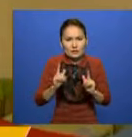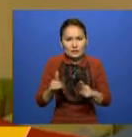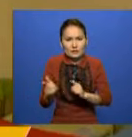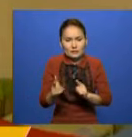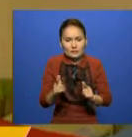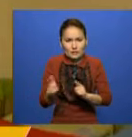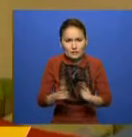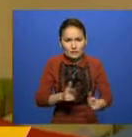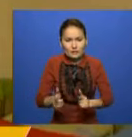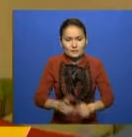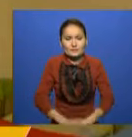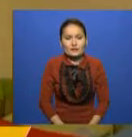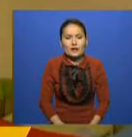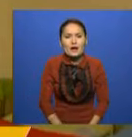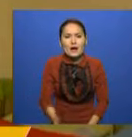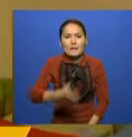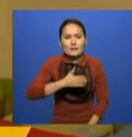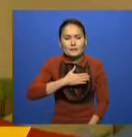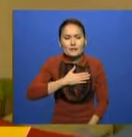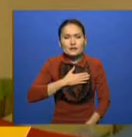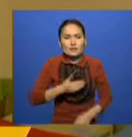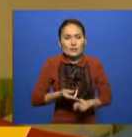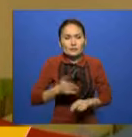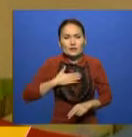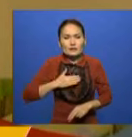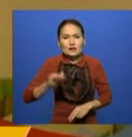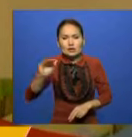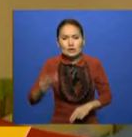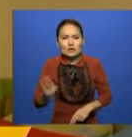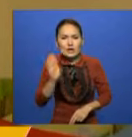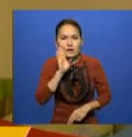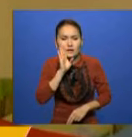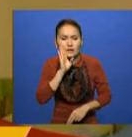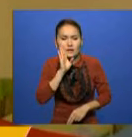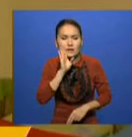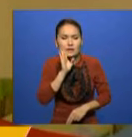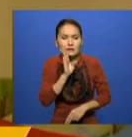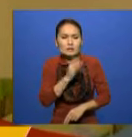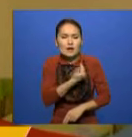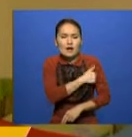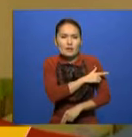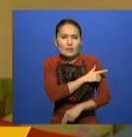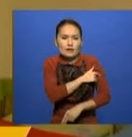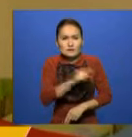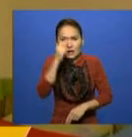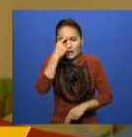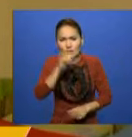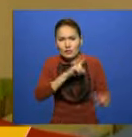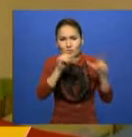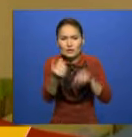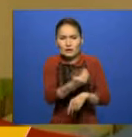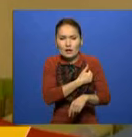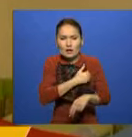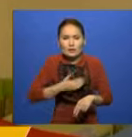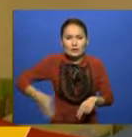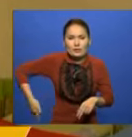Қызым кішкентай болғандықтан көп дәрігерлер келісім бермеді. Іздеп жүріп Үндістаннан бір клиника таптық. Олар бізге алдымен қуық қалбыршағына